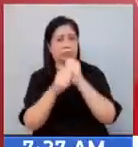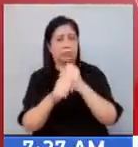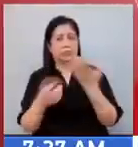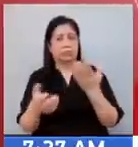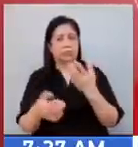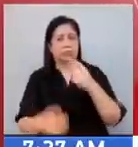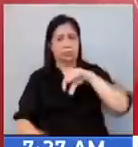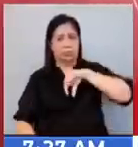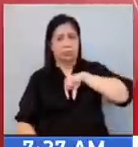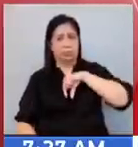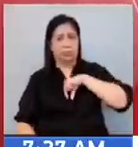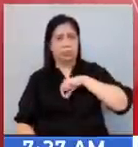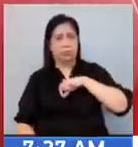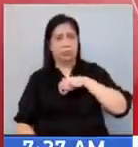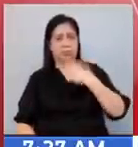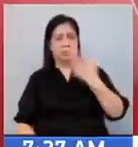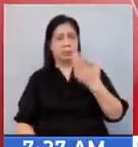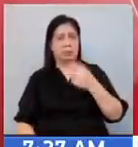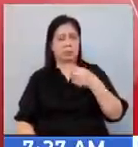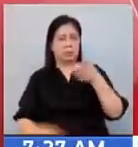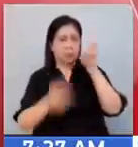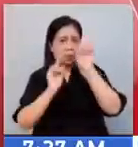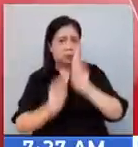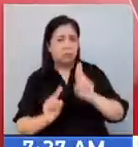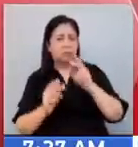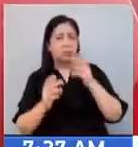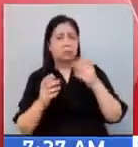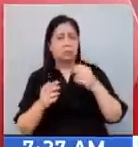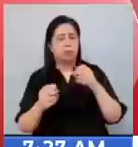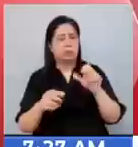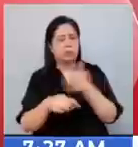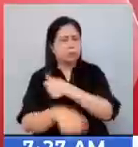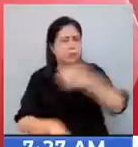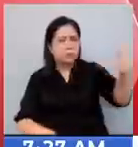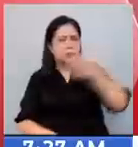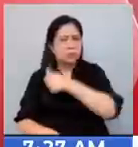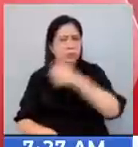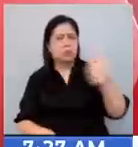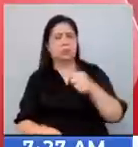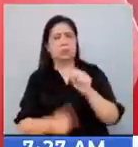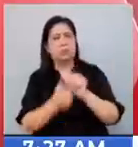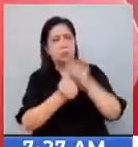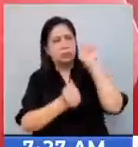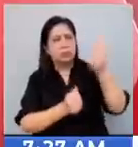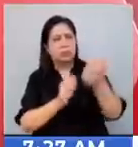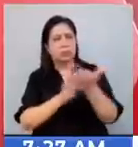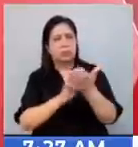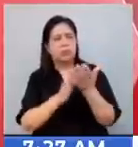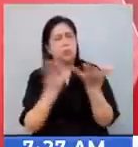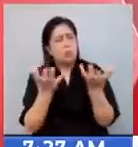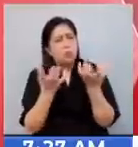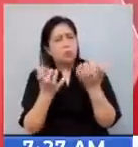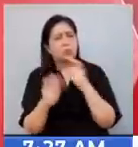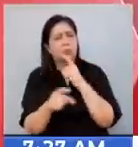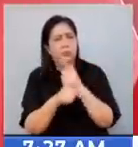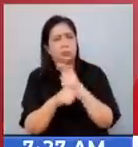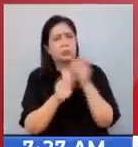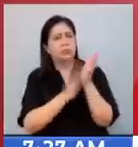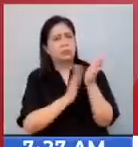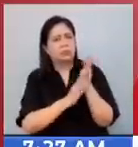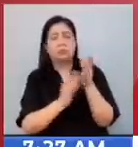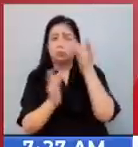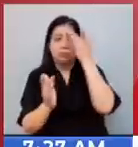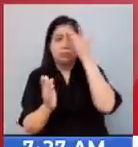Awards. Ang layo po ng binabiyahe namin makapasok sa school. Kasi gusto po talaga namin yung school, magaling din po